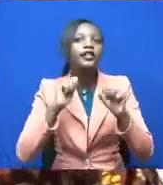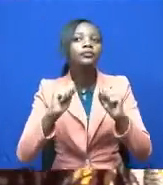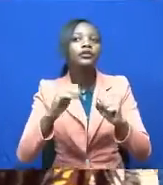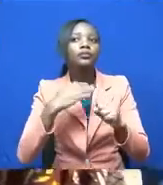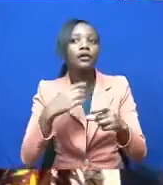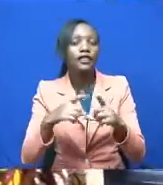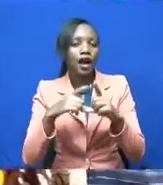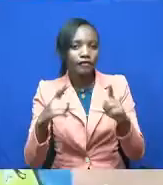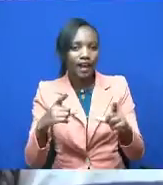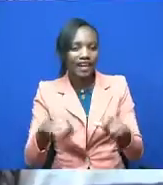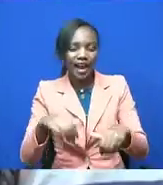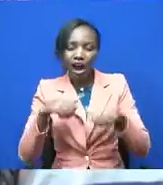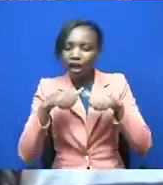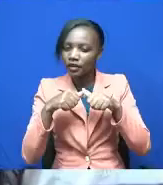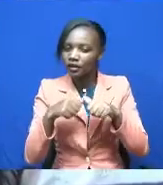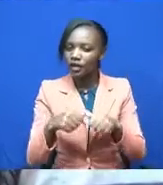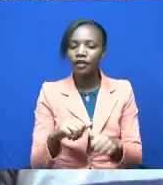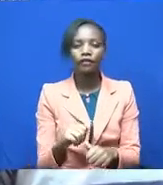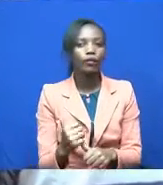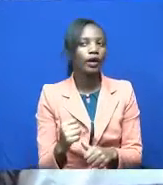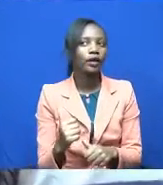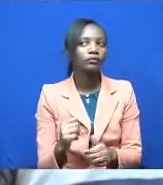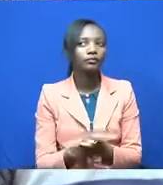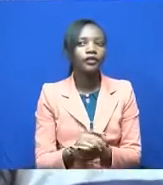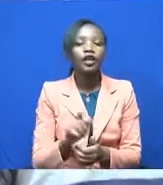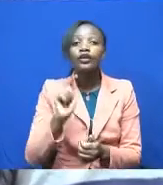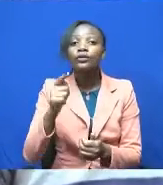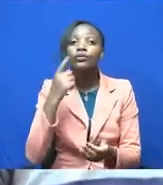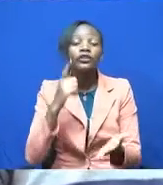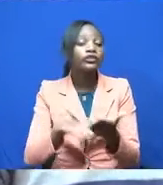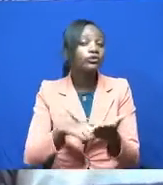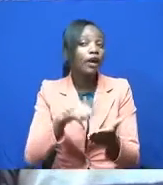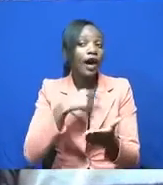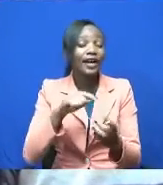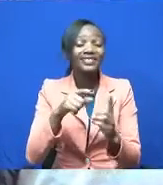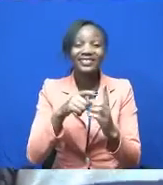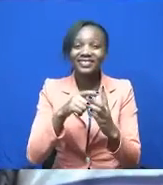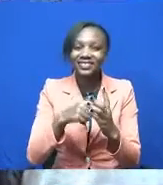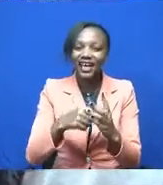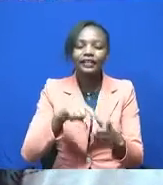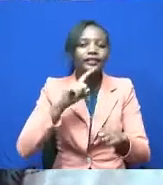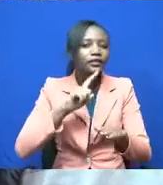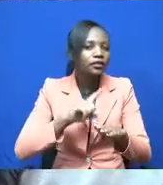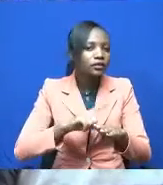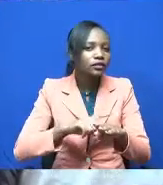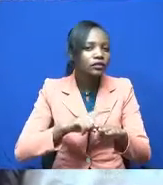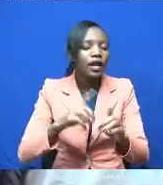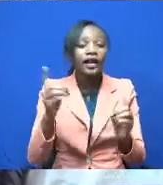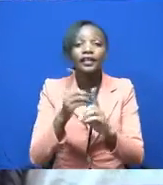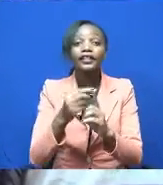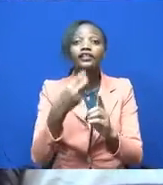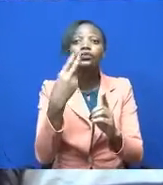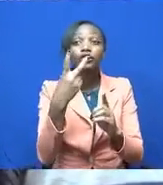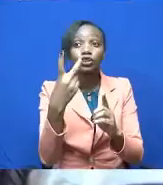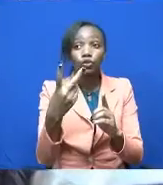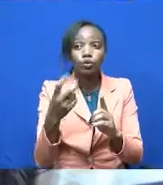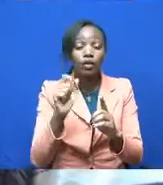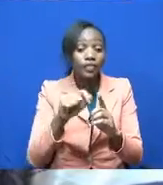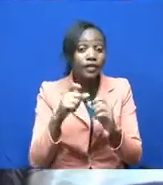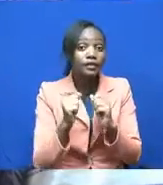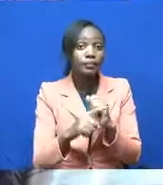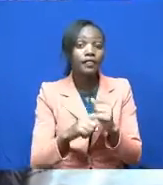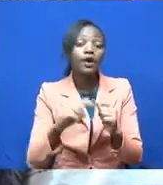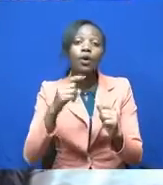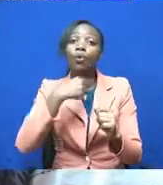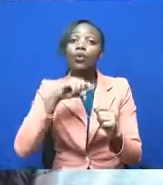bila wasiwasi. Leo wametuhakikishia kwamba, kuanzia tarehe 22 ya mwezi huu, wataanza kwenda, kuna kamati ya